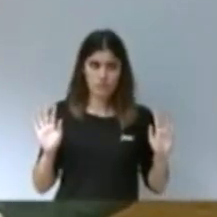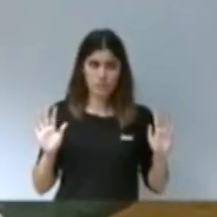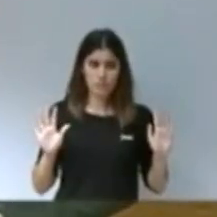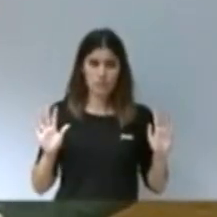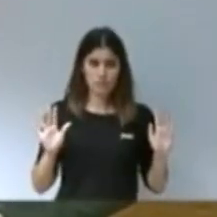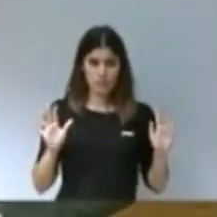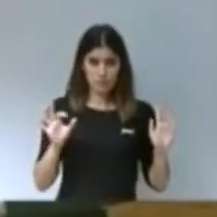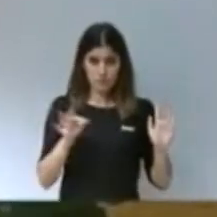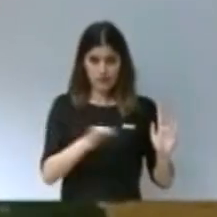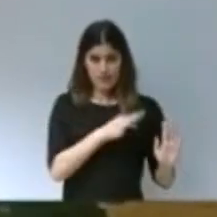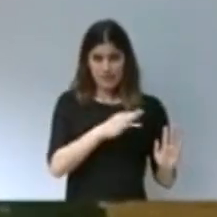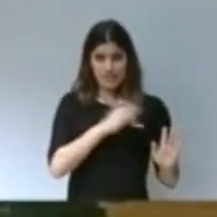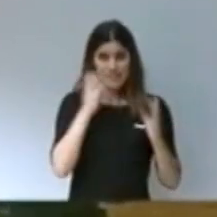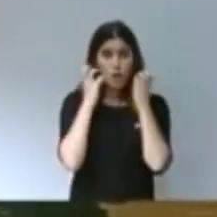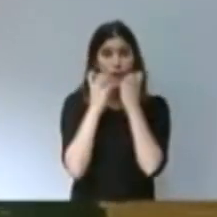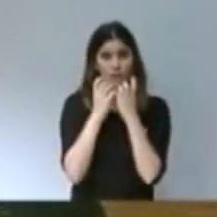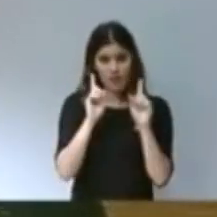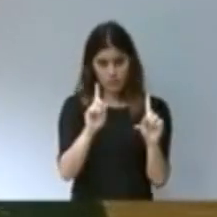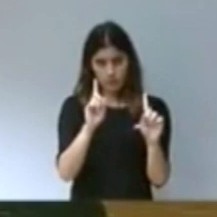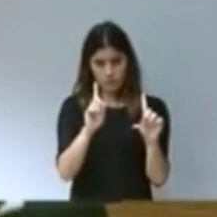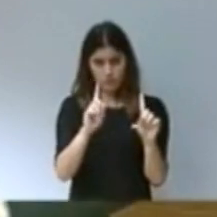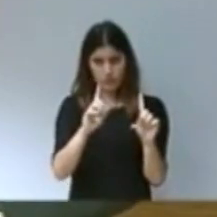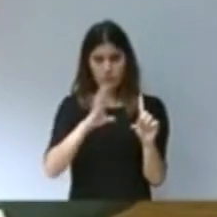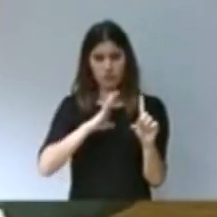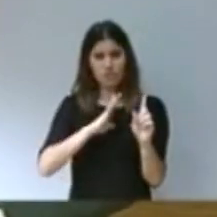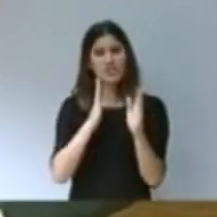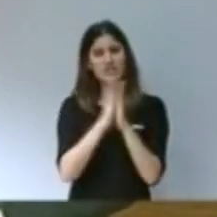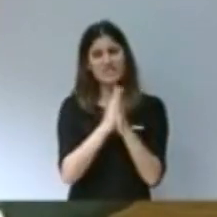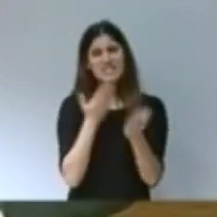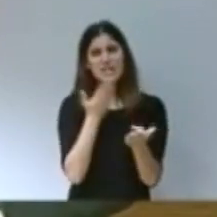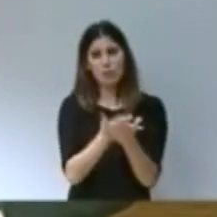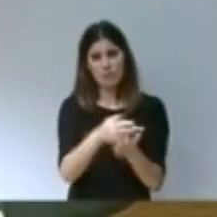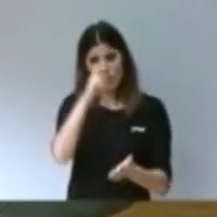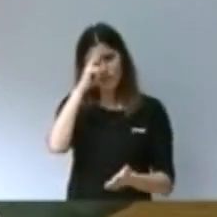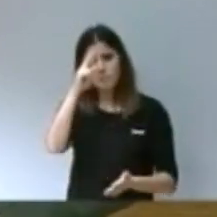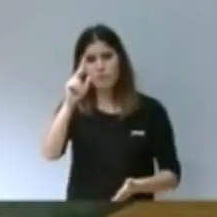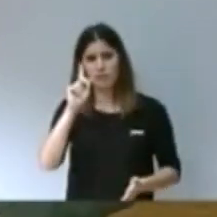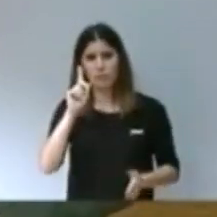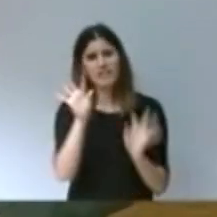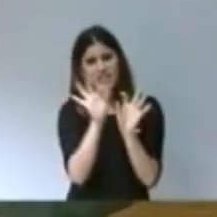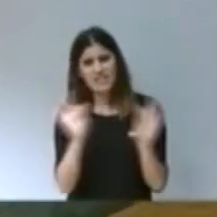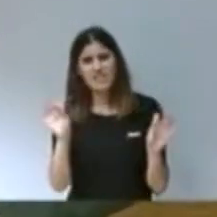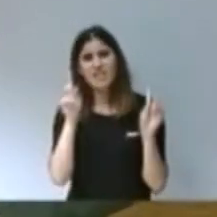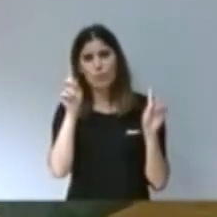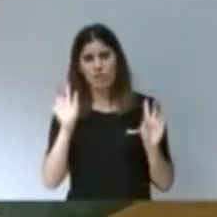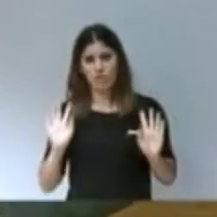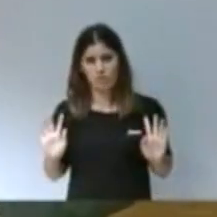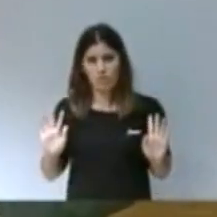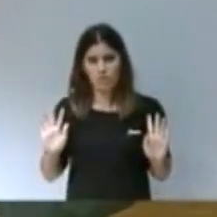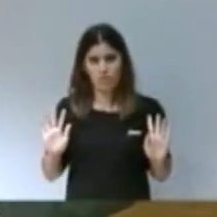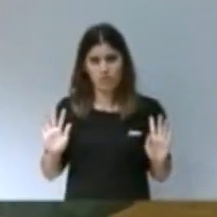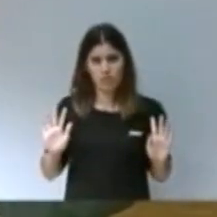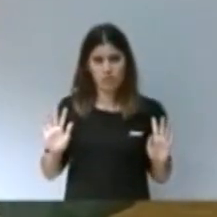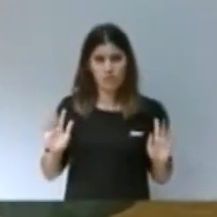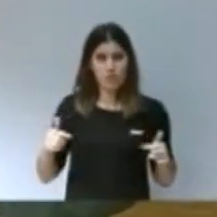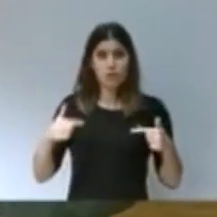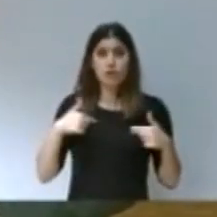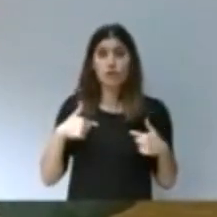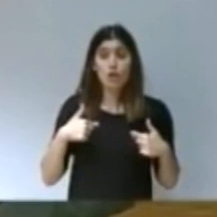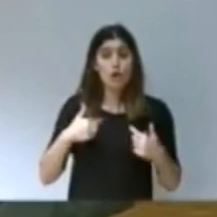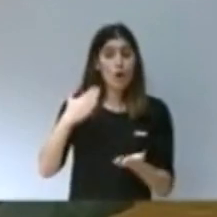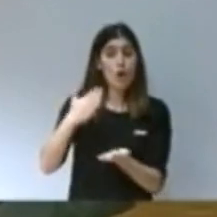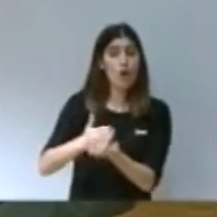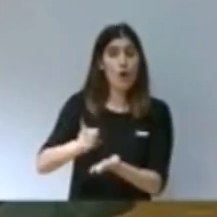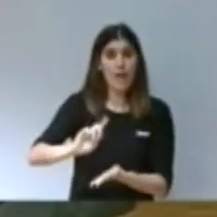Però senyor Alfredo Castelló. Però que jo no tinc problema. Li demana ja respecte i educació. No he parat